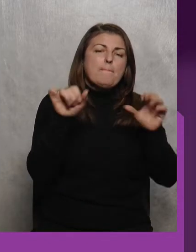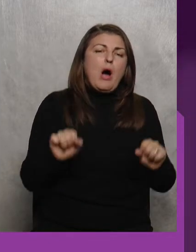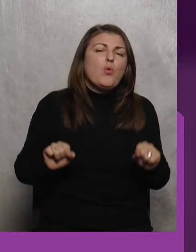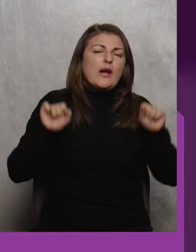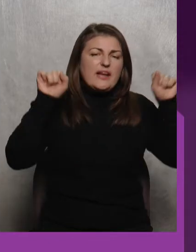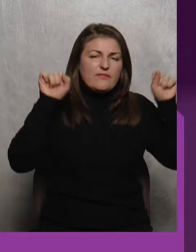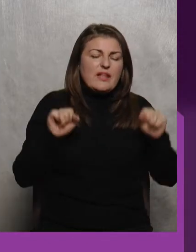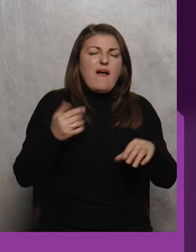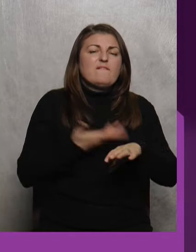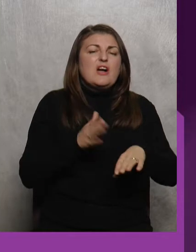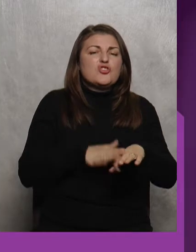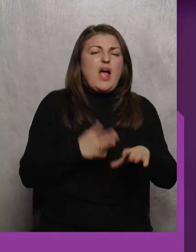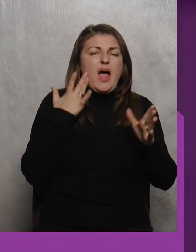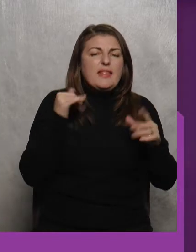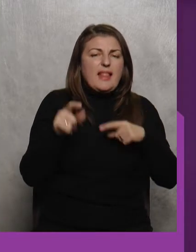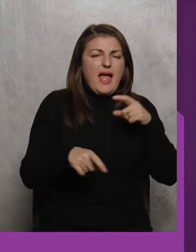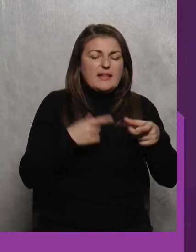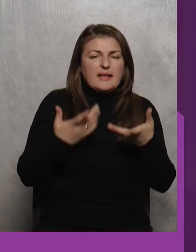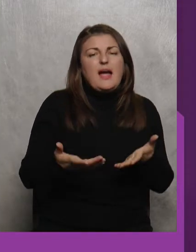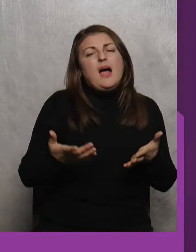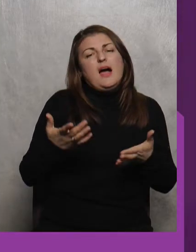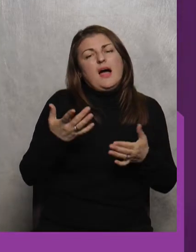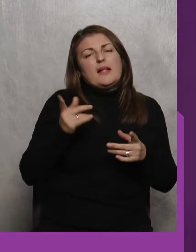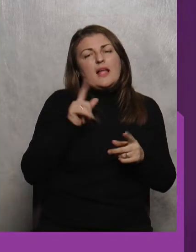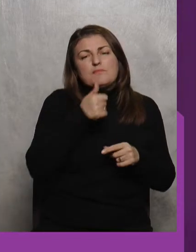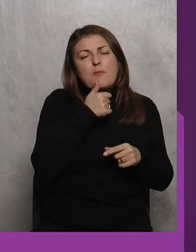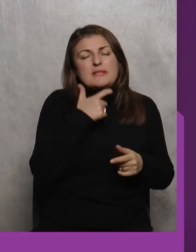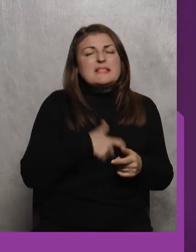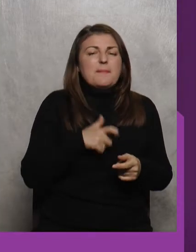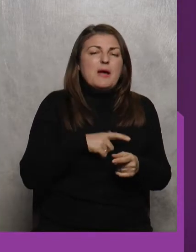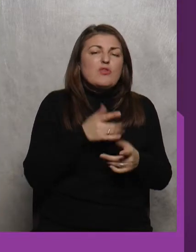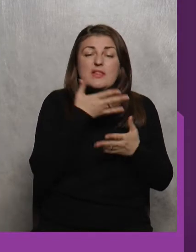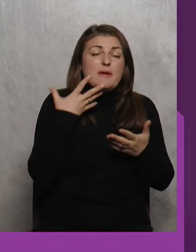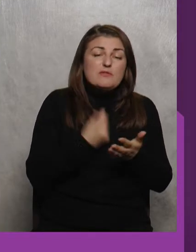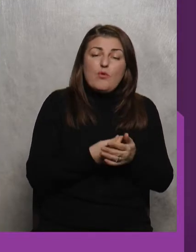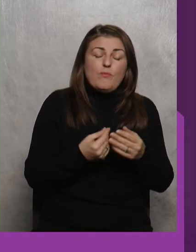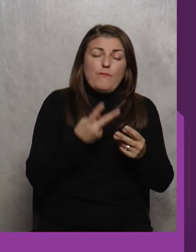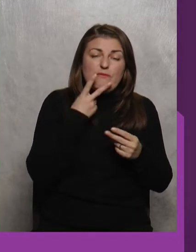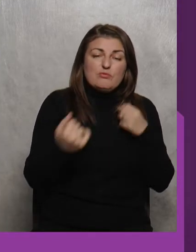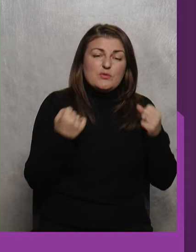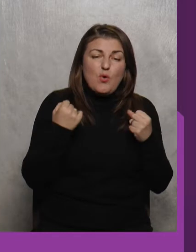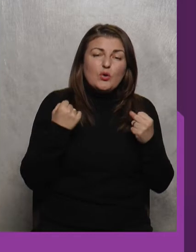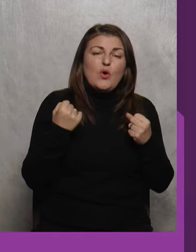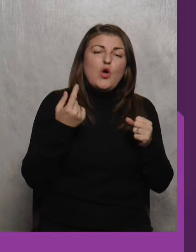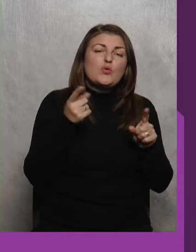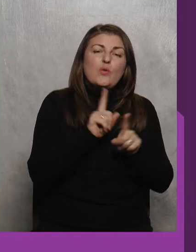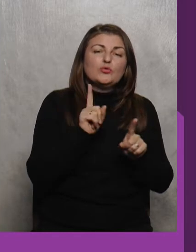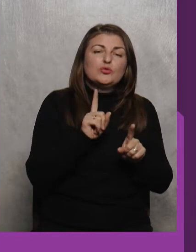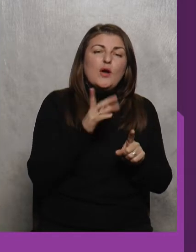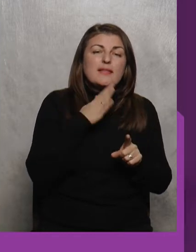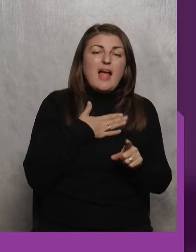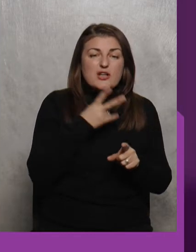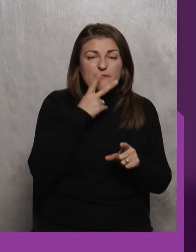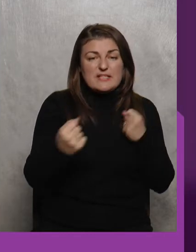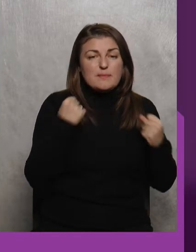важка атлетика, також пробують себе, якщо немає великих досягнень у своєму виді спорту, тому що наш